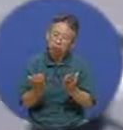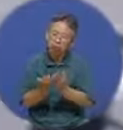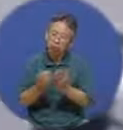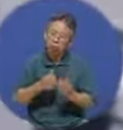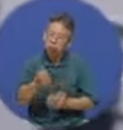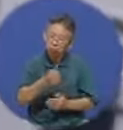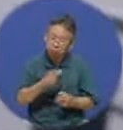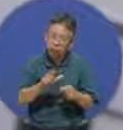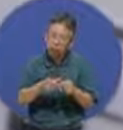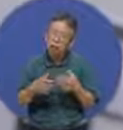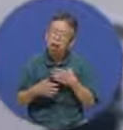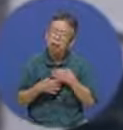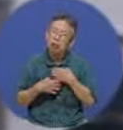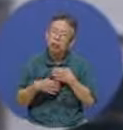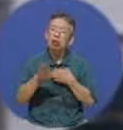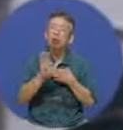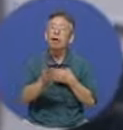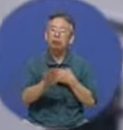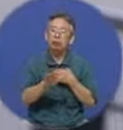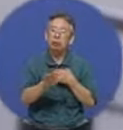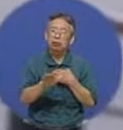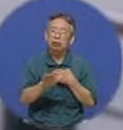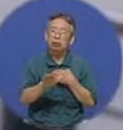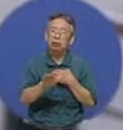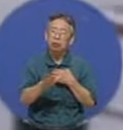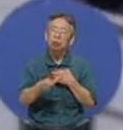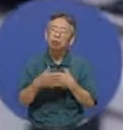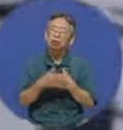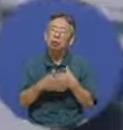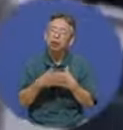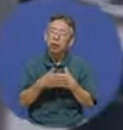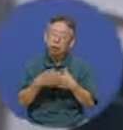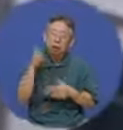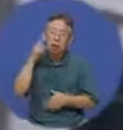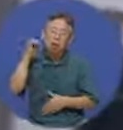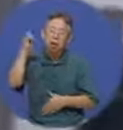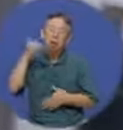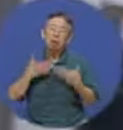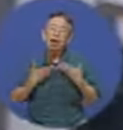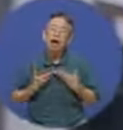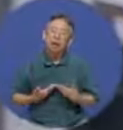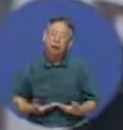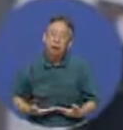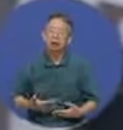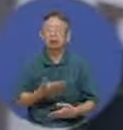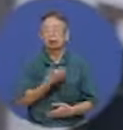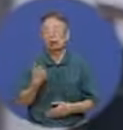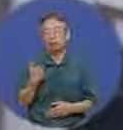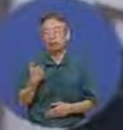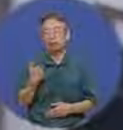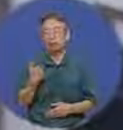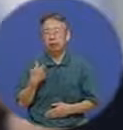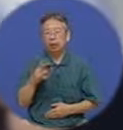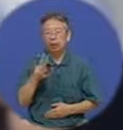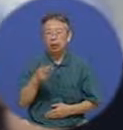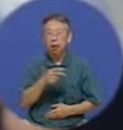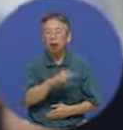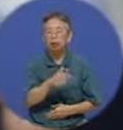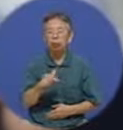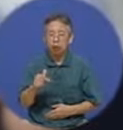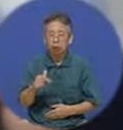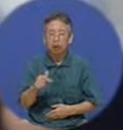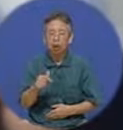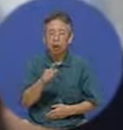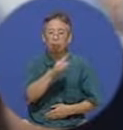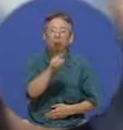はい、危ないところもあるから、そういう点ではまあ親御さんも安心というのもありますね。はい、それからいろんなそのプラス